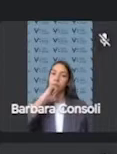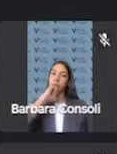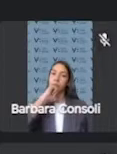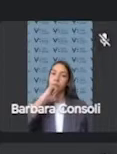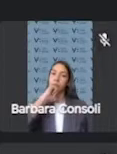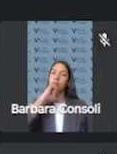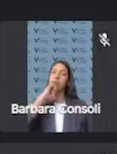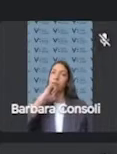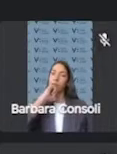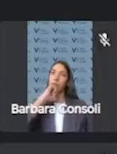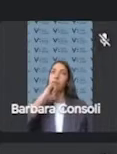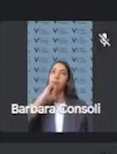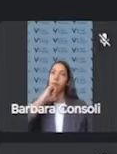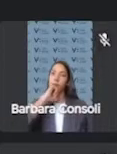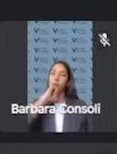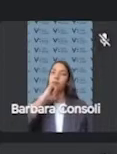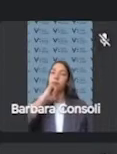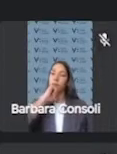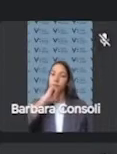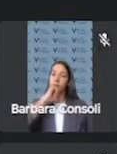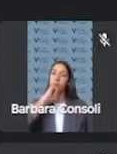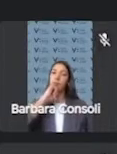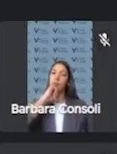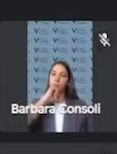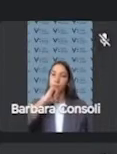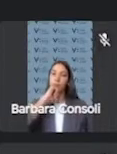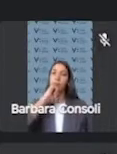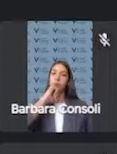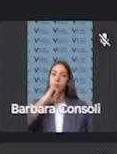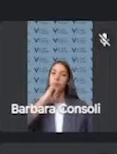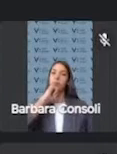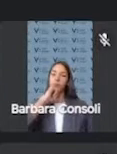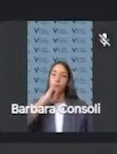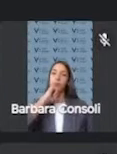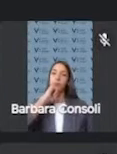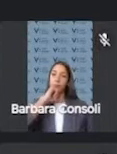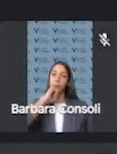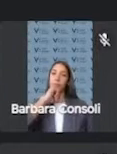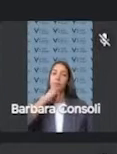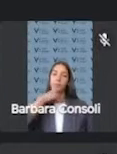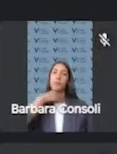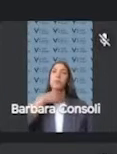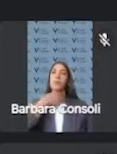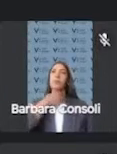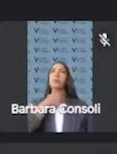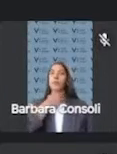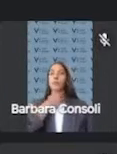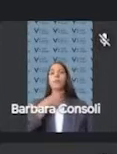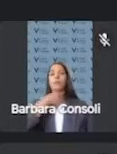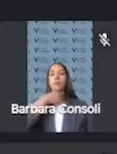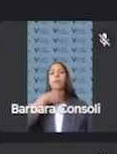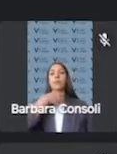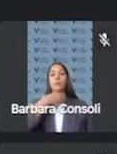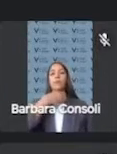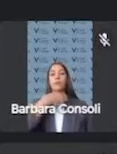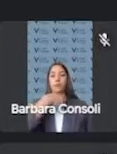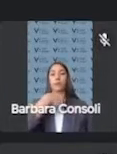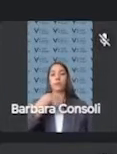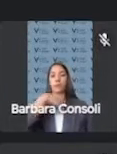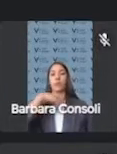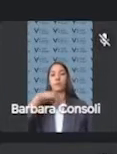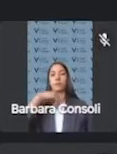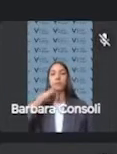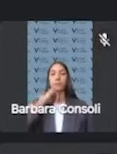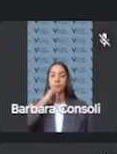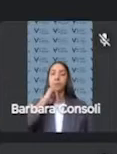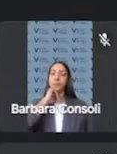studio bisogna e quanto non bisogna desistere, ecco, se volete accedere alle carriere tradizionali.